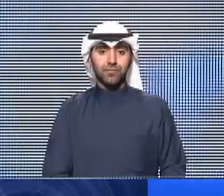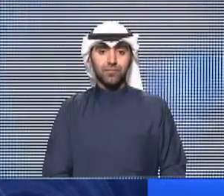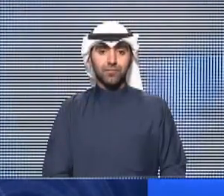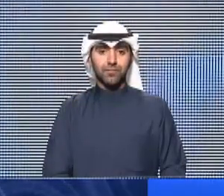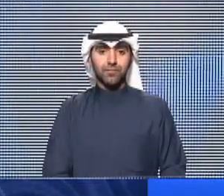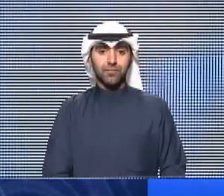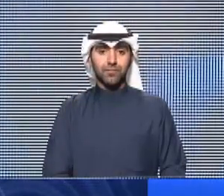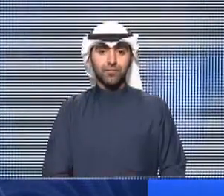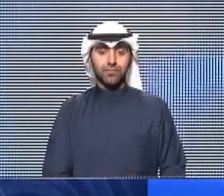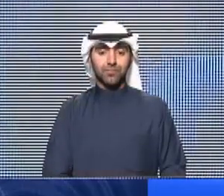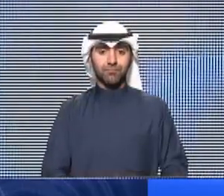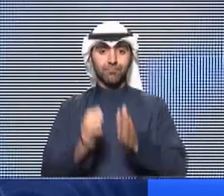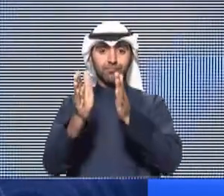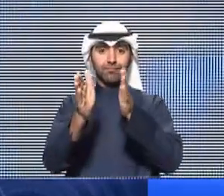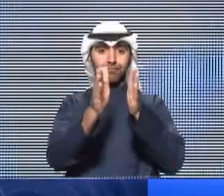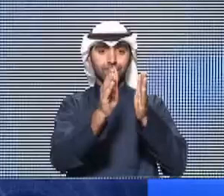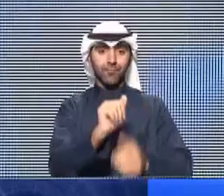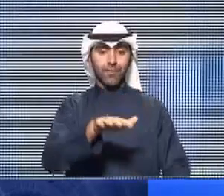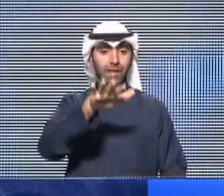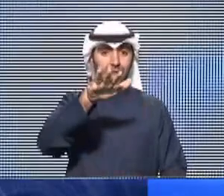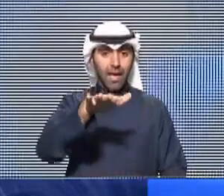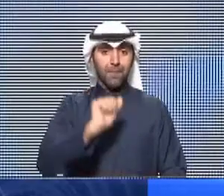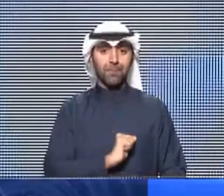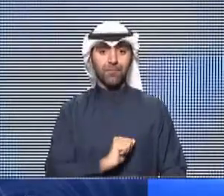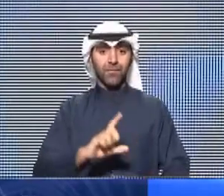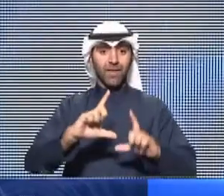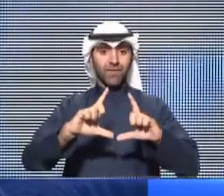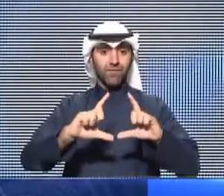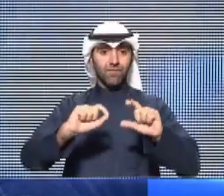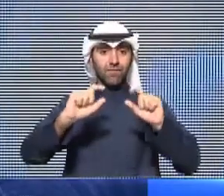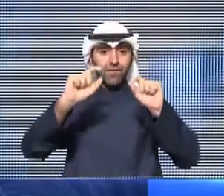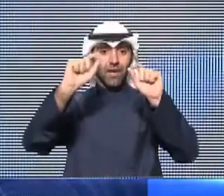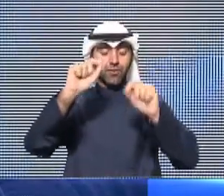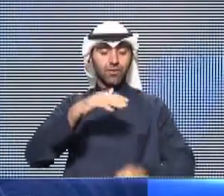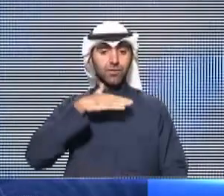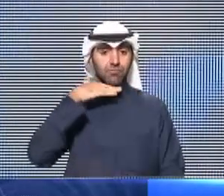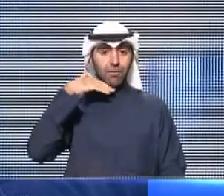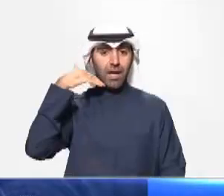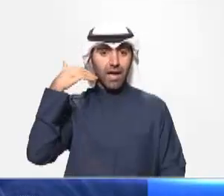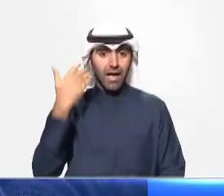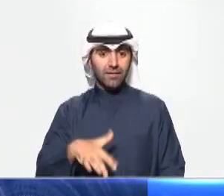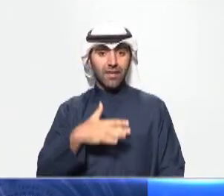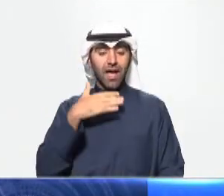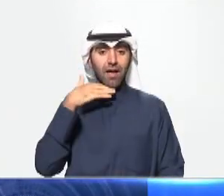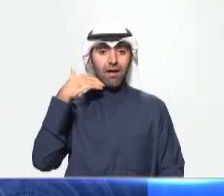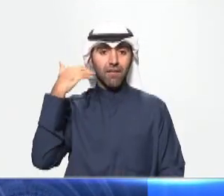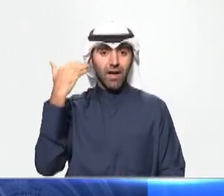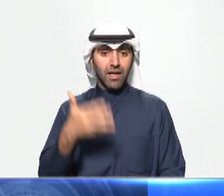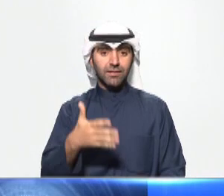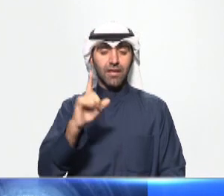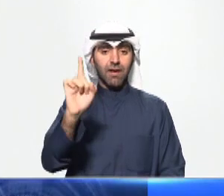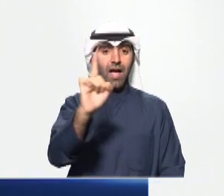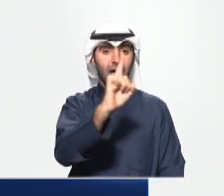حقيقة جائحة كورونا وجائحة كوفيد 19 أحدثت خسائر كثيرة ولها تداعيات